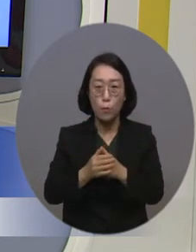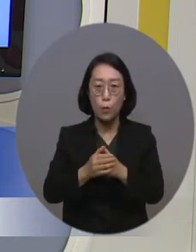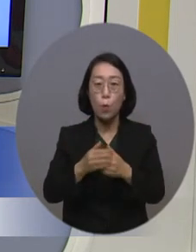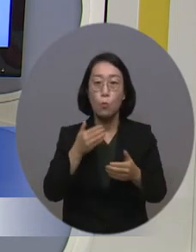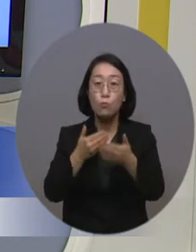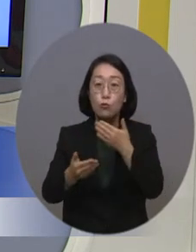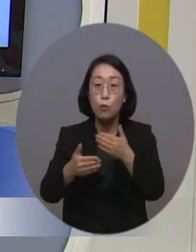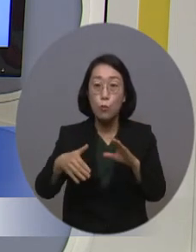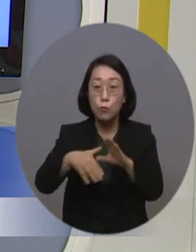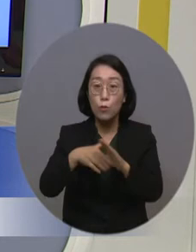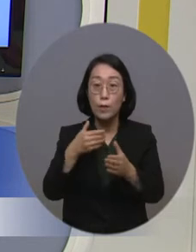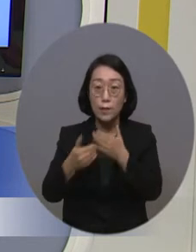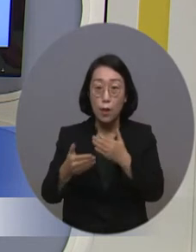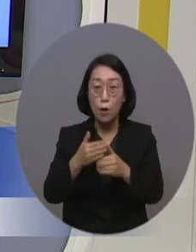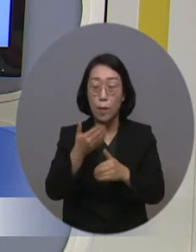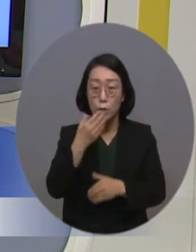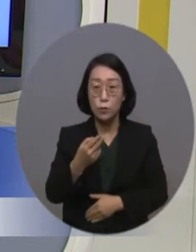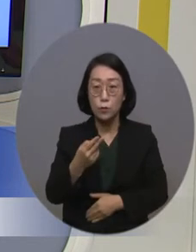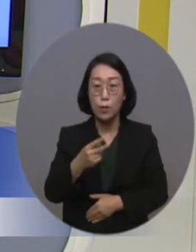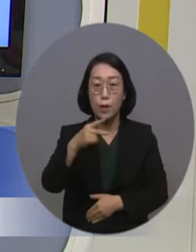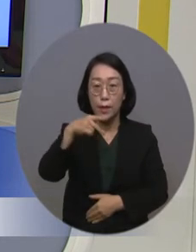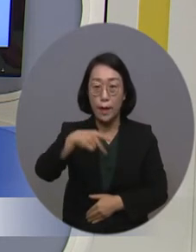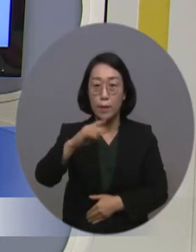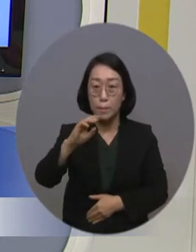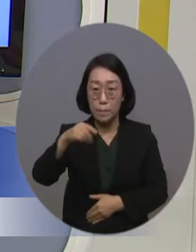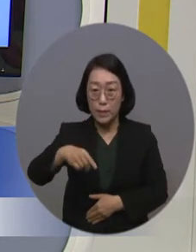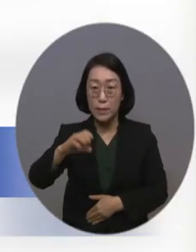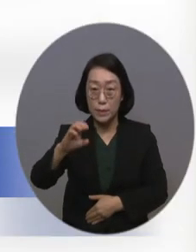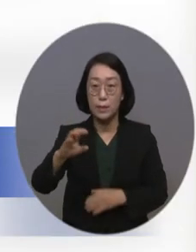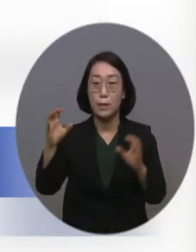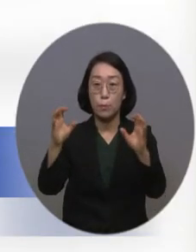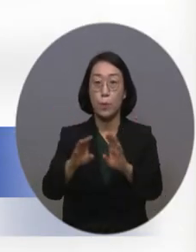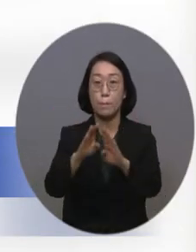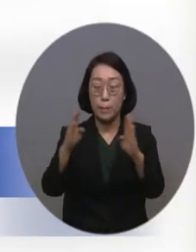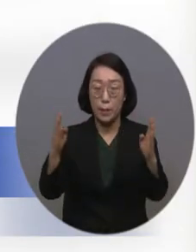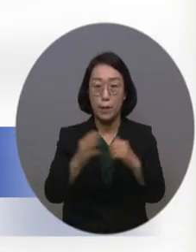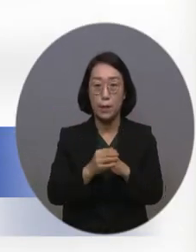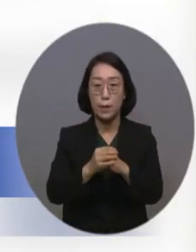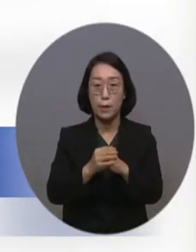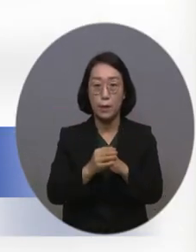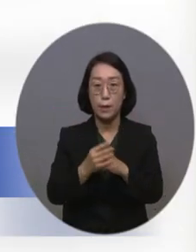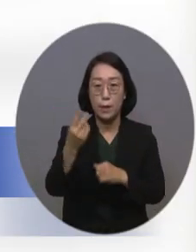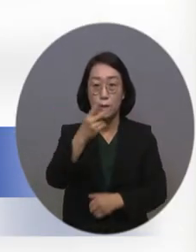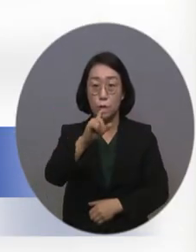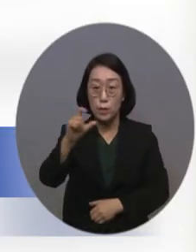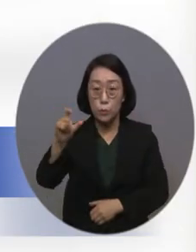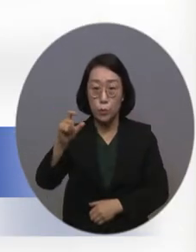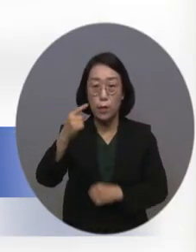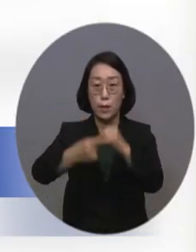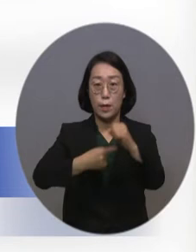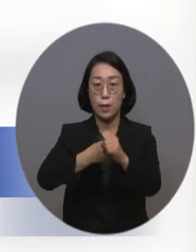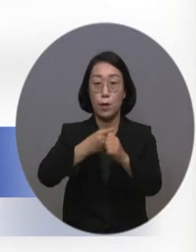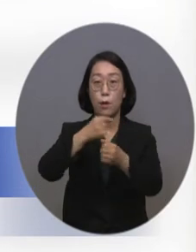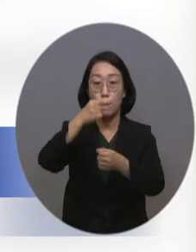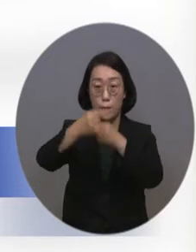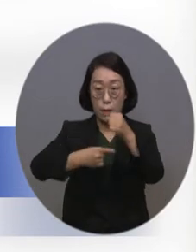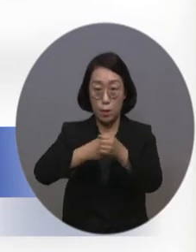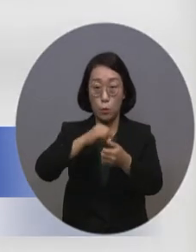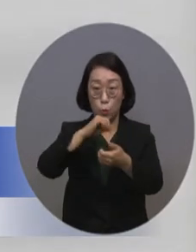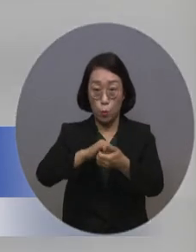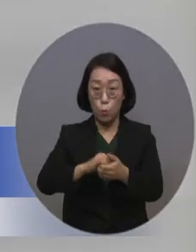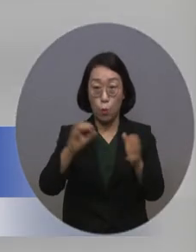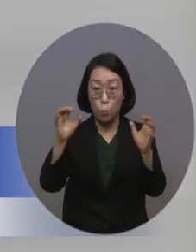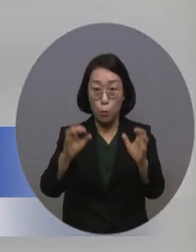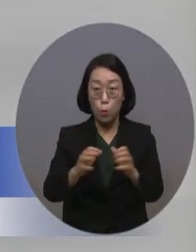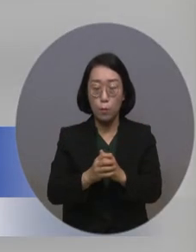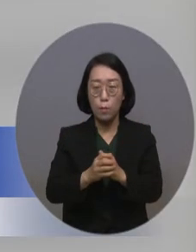2022 kpc 국제청소년 스포츠캠프를 개최했습니다 지난 2015년부터 매년 개최된 캠프는 전